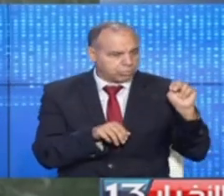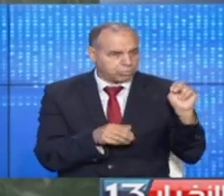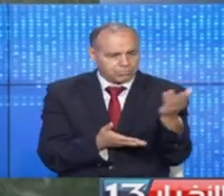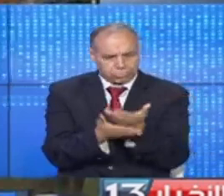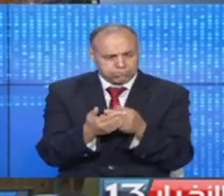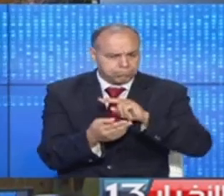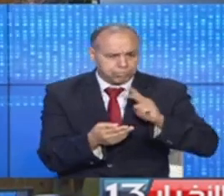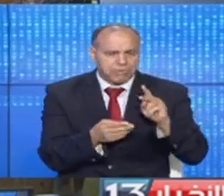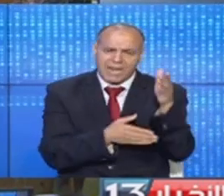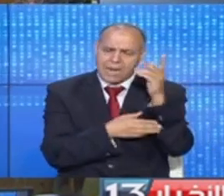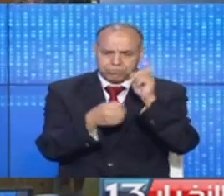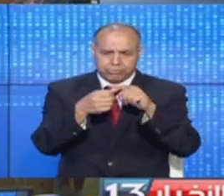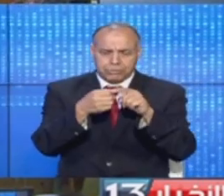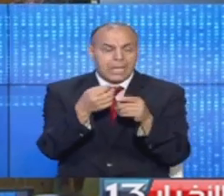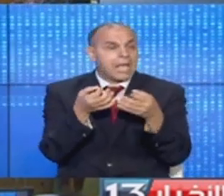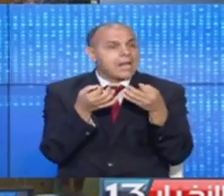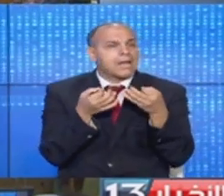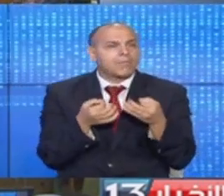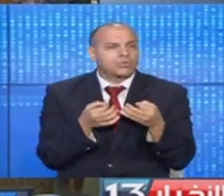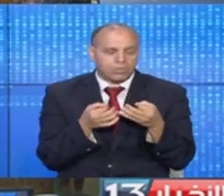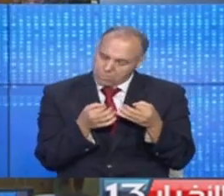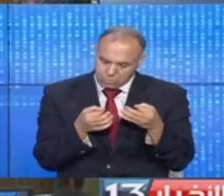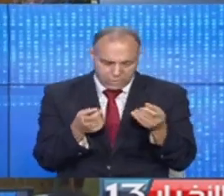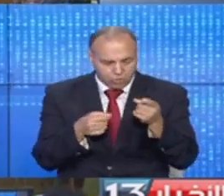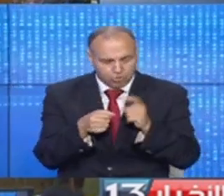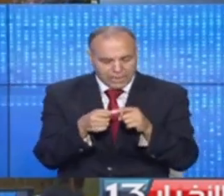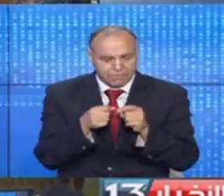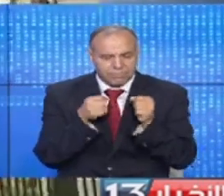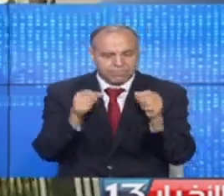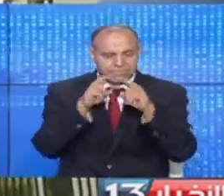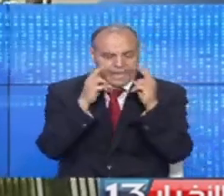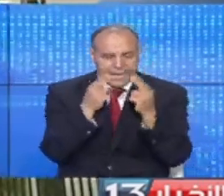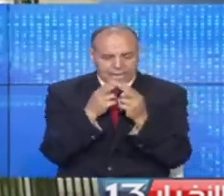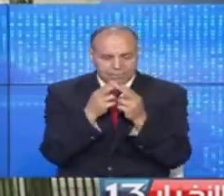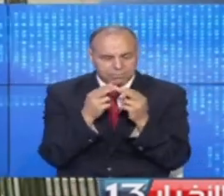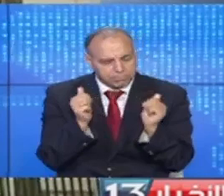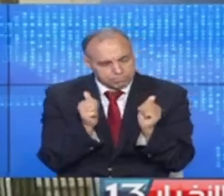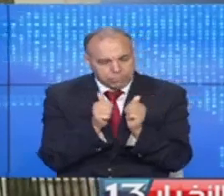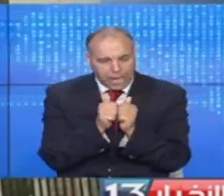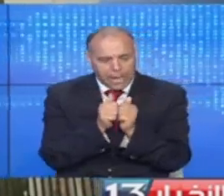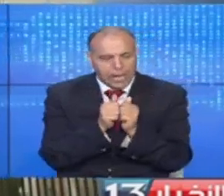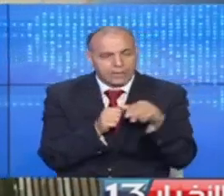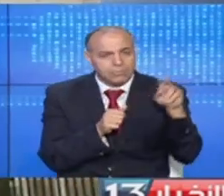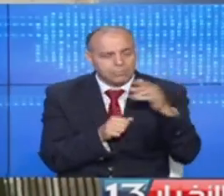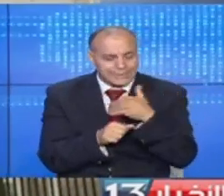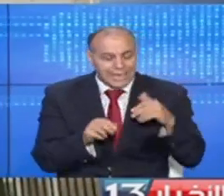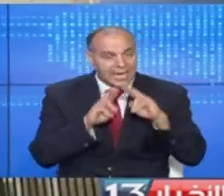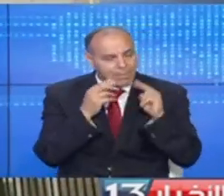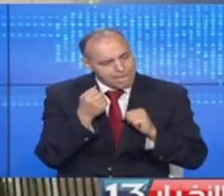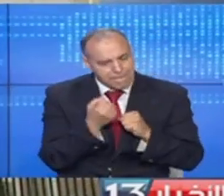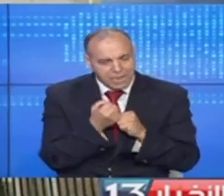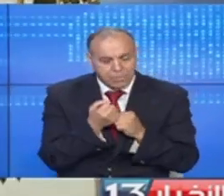التعدديه الدوليه مشددا على ضروره الاشتراك في الجهود الدوليه بالتنسيق مع منظمه الصحه العالميه